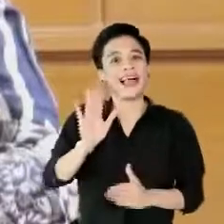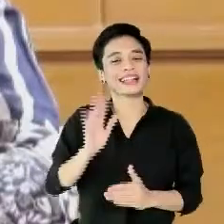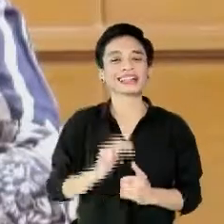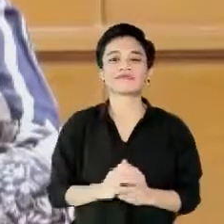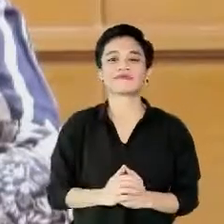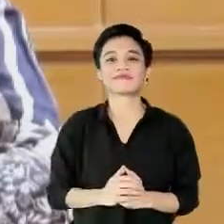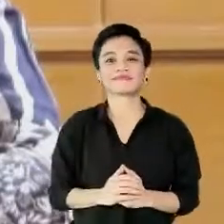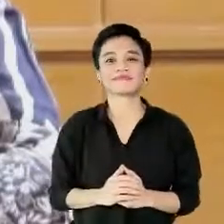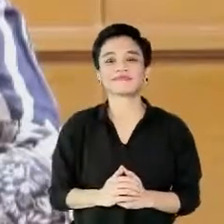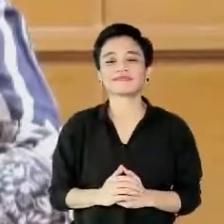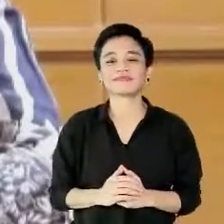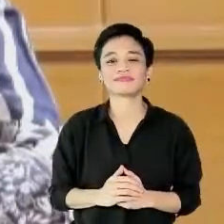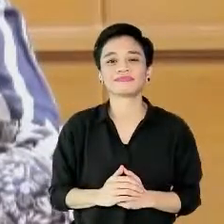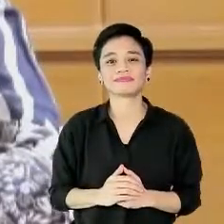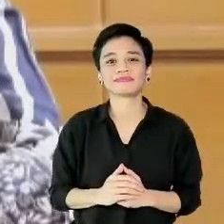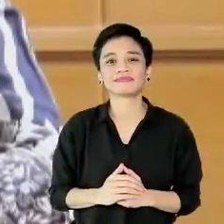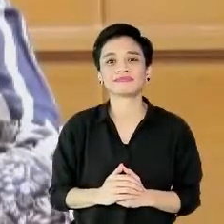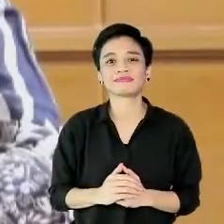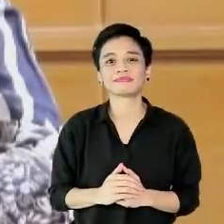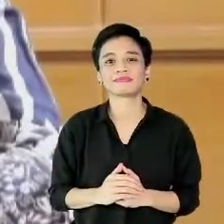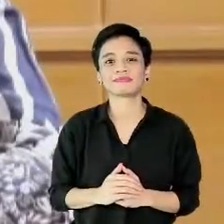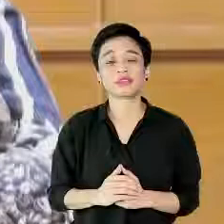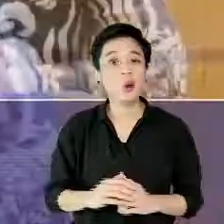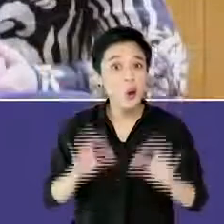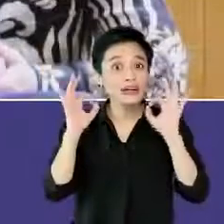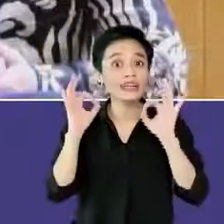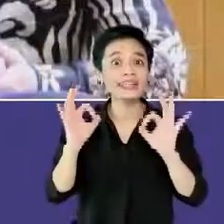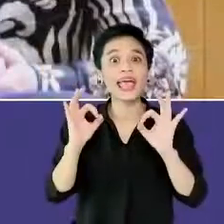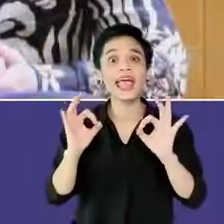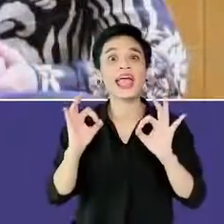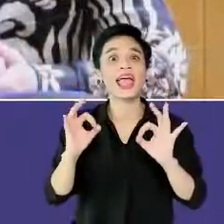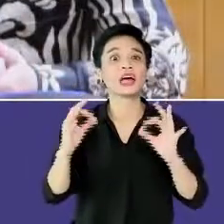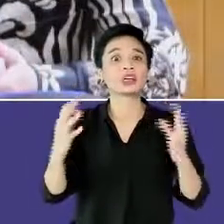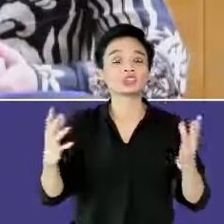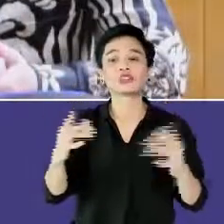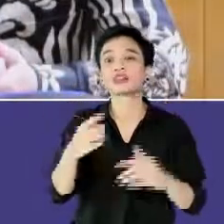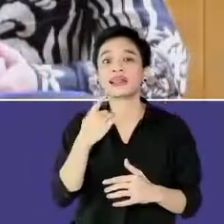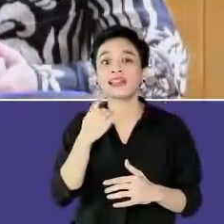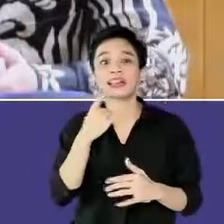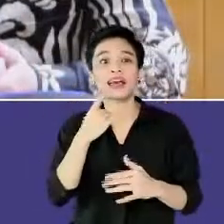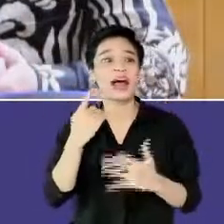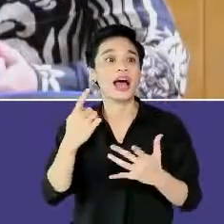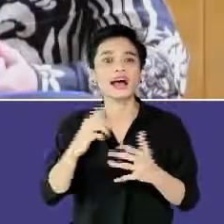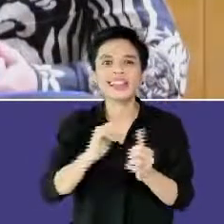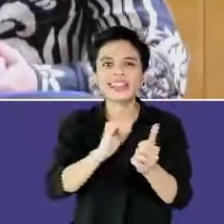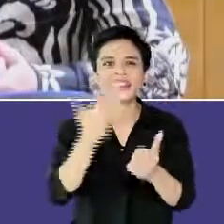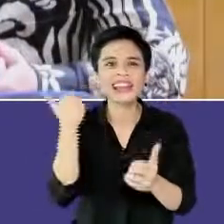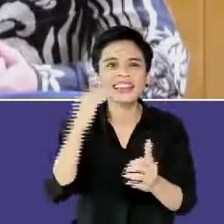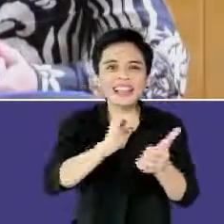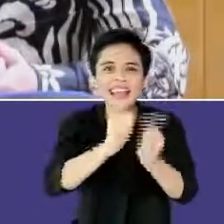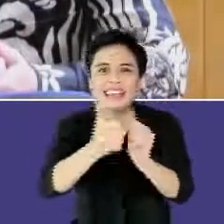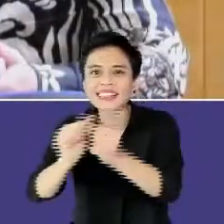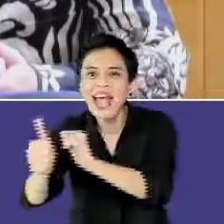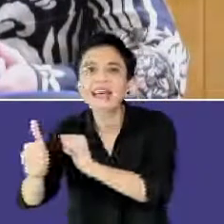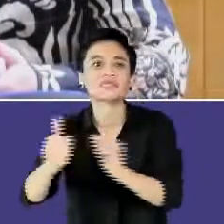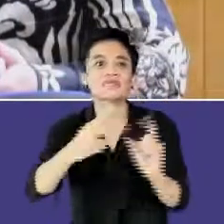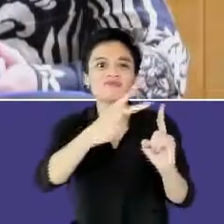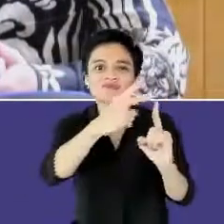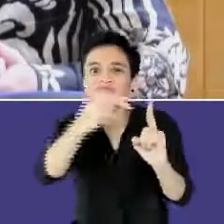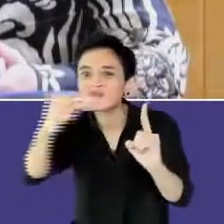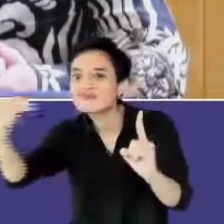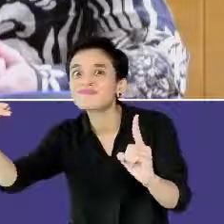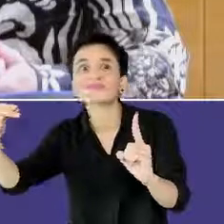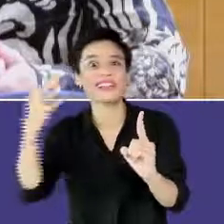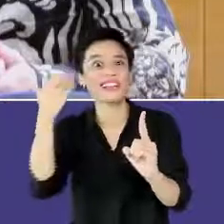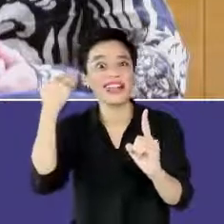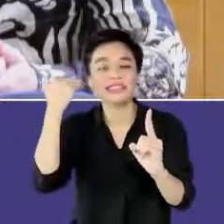dimulai Hai Oke kalau mengenai implementasi surveilans dan melalui testing dan racing ataupun genomic